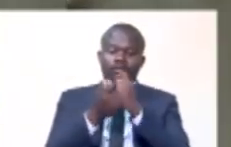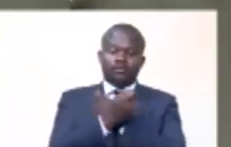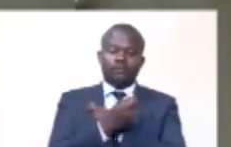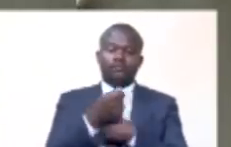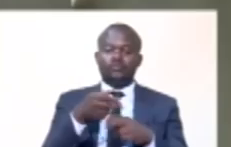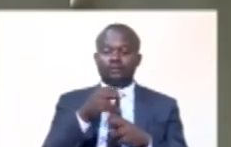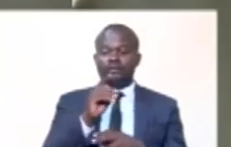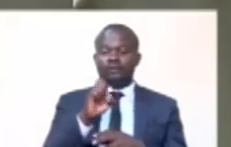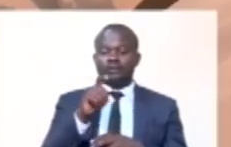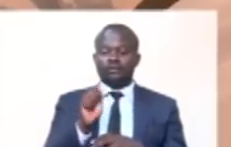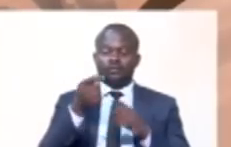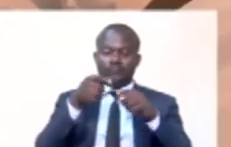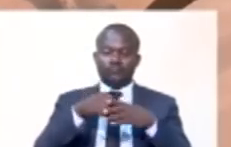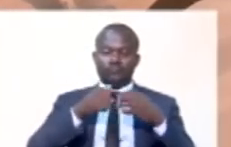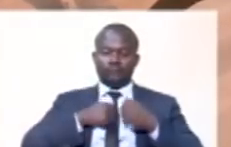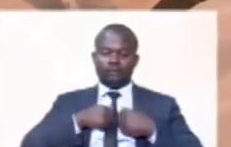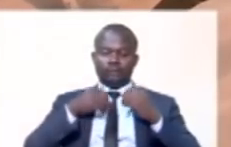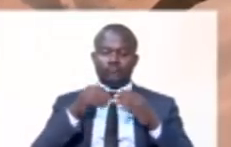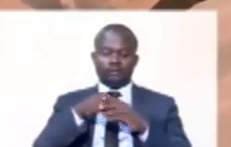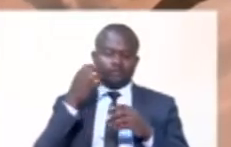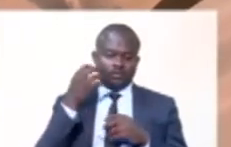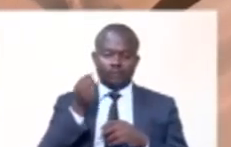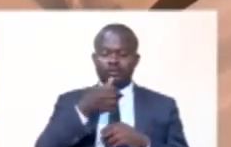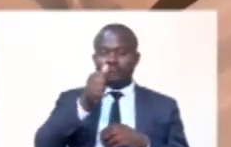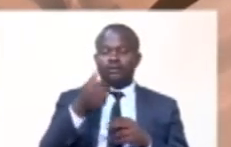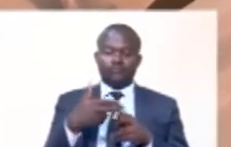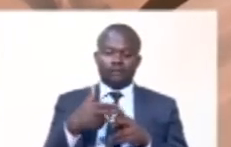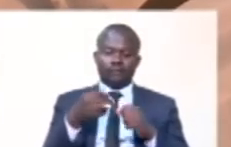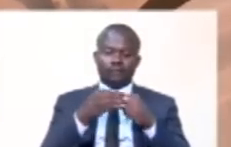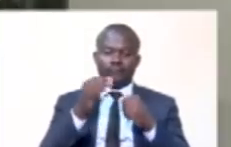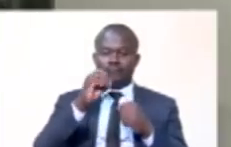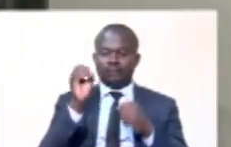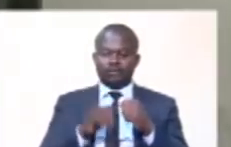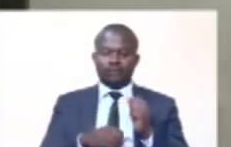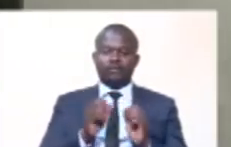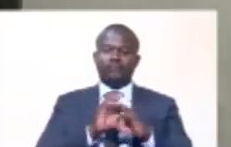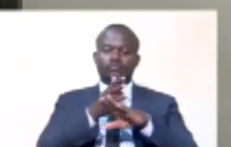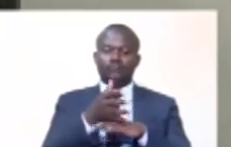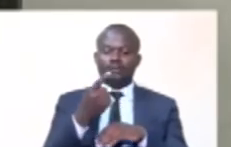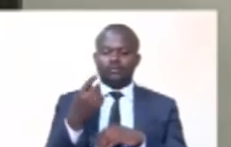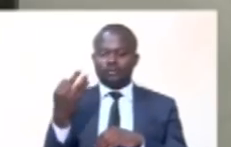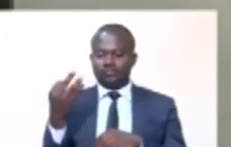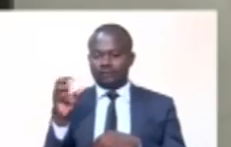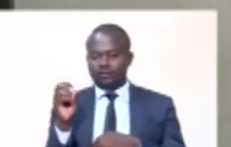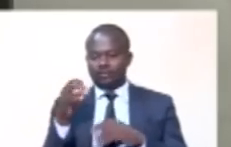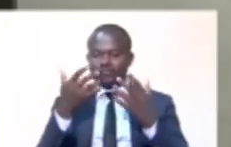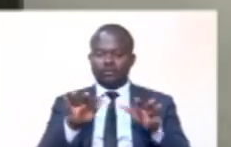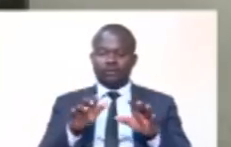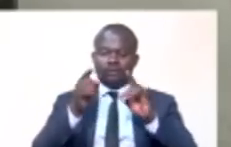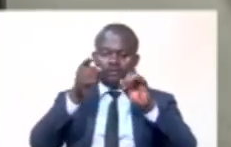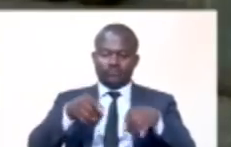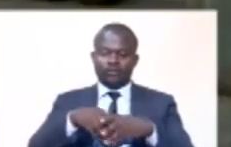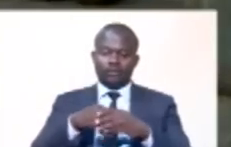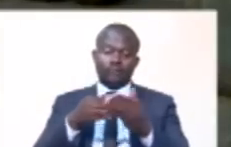yamenyekanye nka Delta igeze mu Rwanda. Muri ayo mezi nibwo hafi 80% y'abasaga 1,300 bamaze guhitanwa n'iki